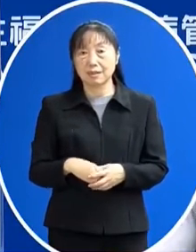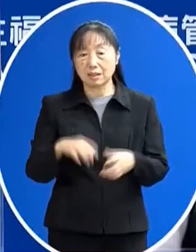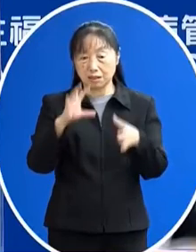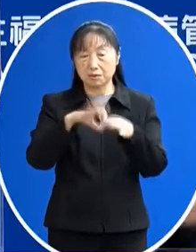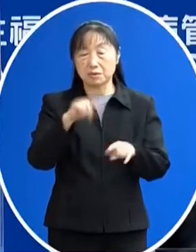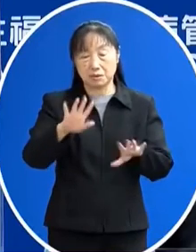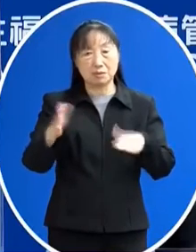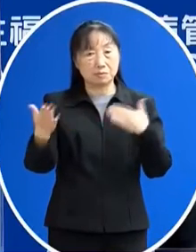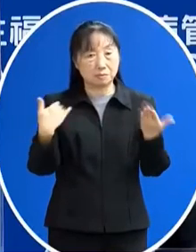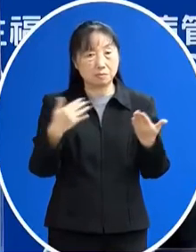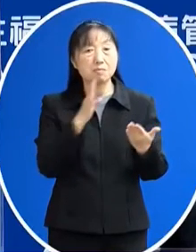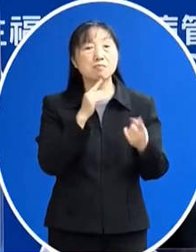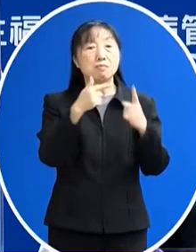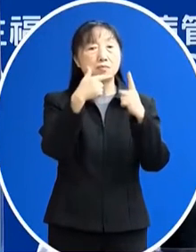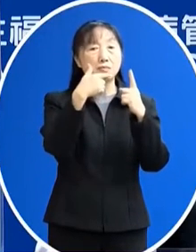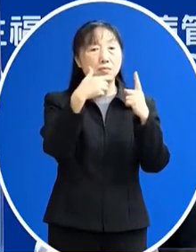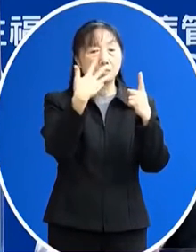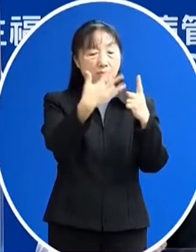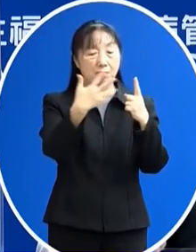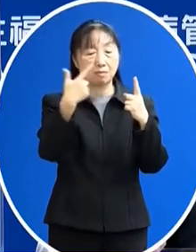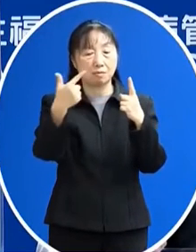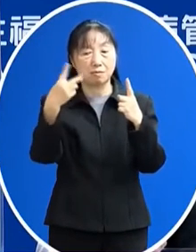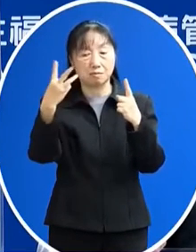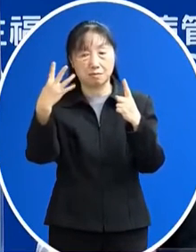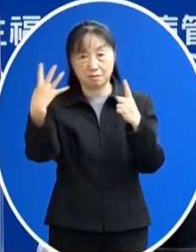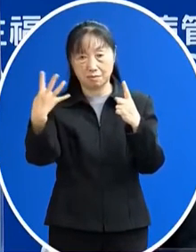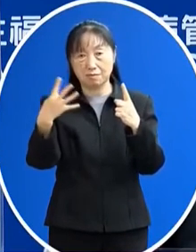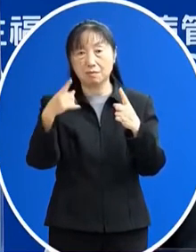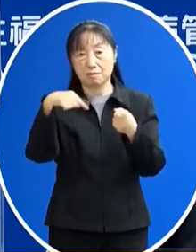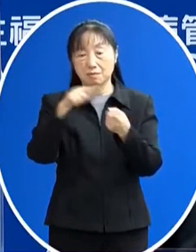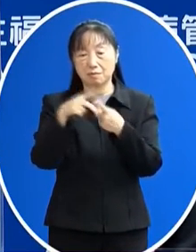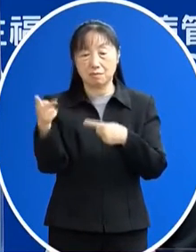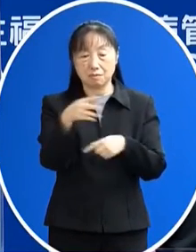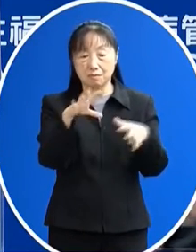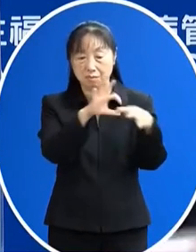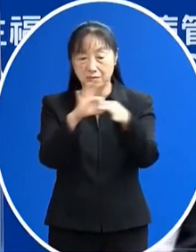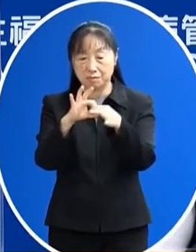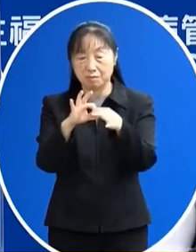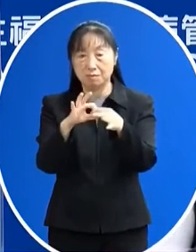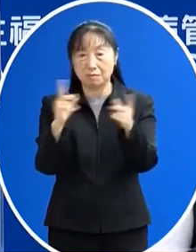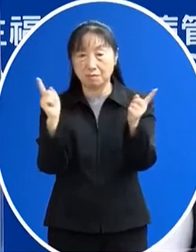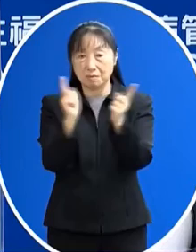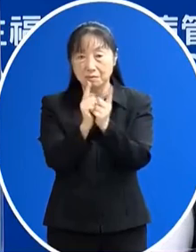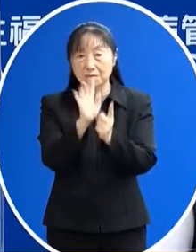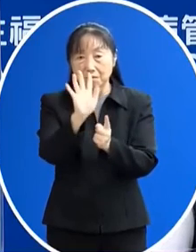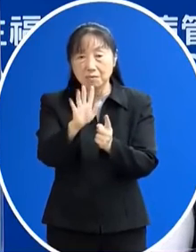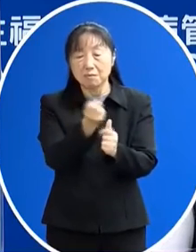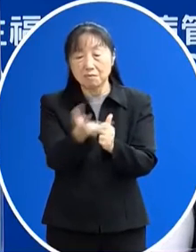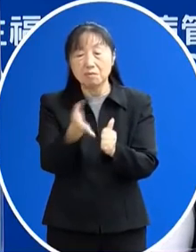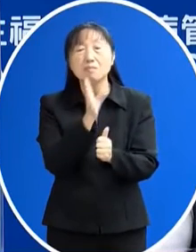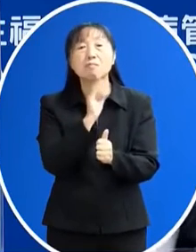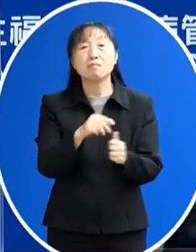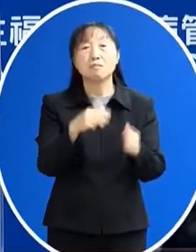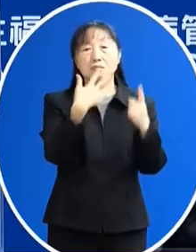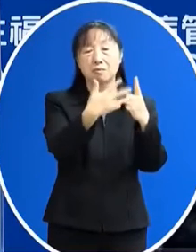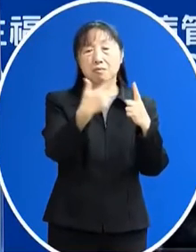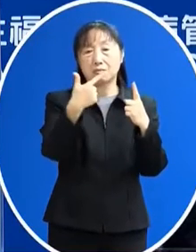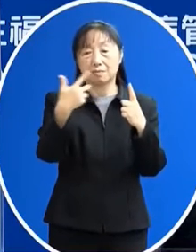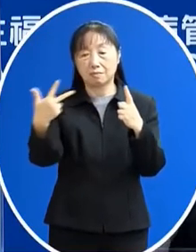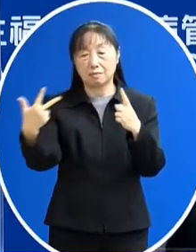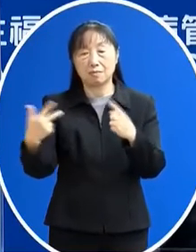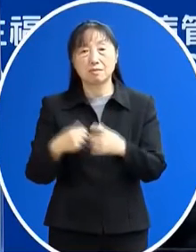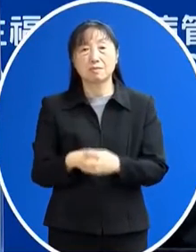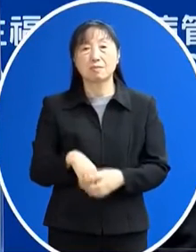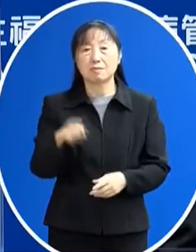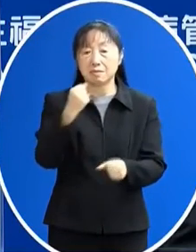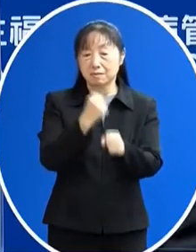是很明确是跟18634这样的一个接触者的传染， 加上18677，18677